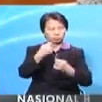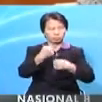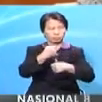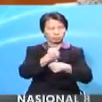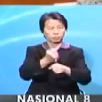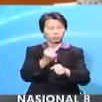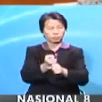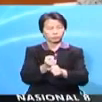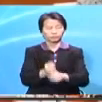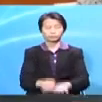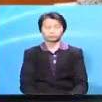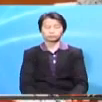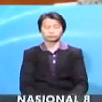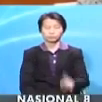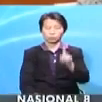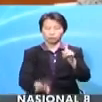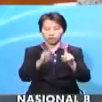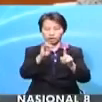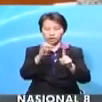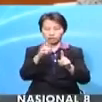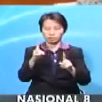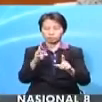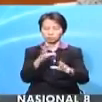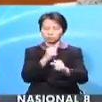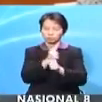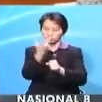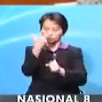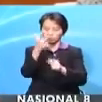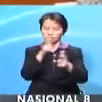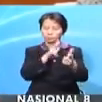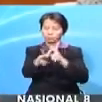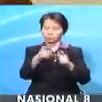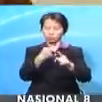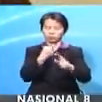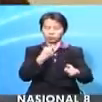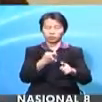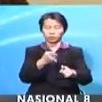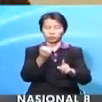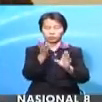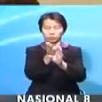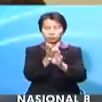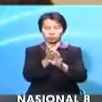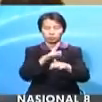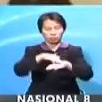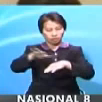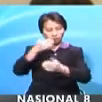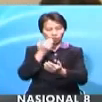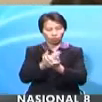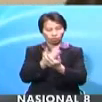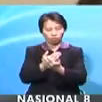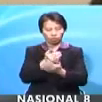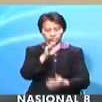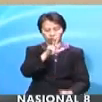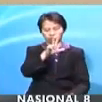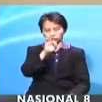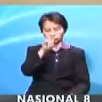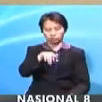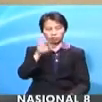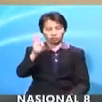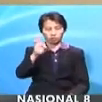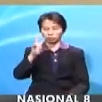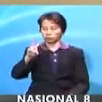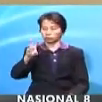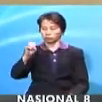katanya one MTB memperoleh 3 kebenaran daripada bank negara untuk membuat kiriman uang yaitu pada 29 September